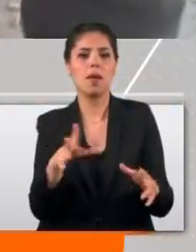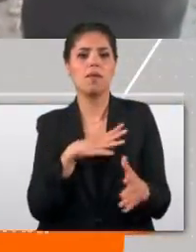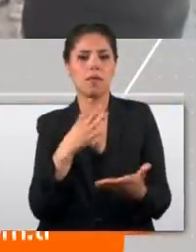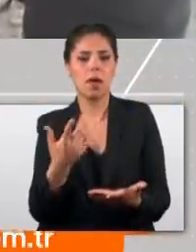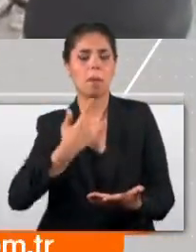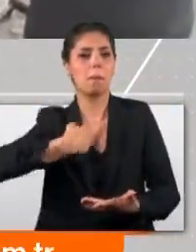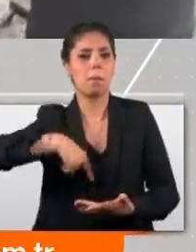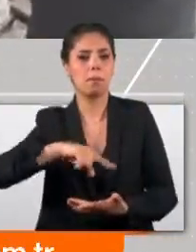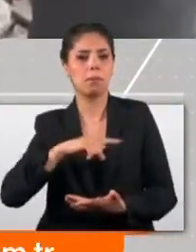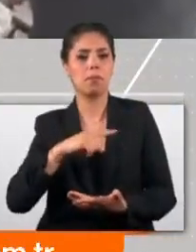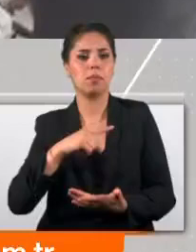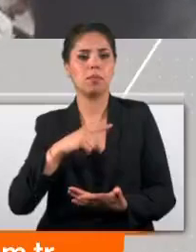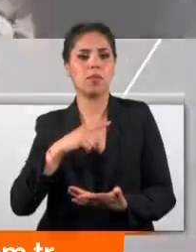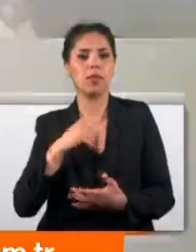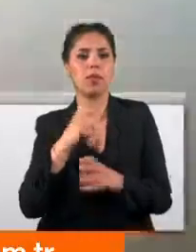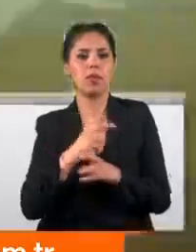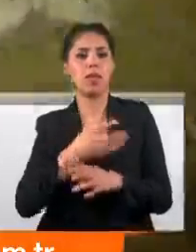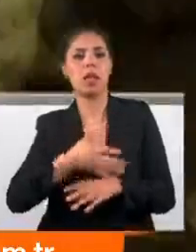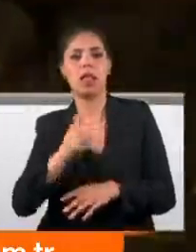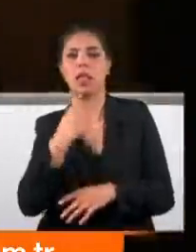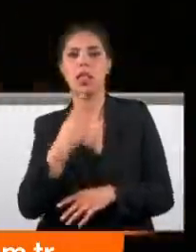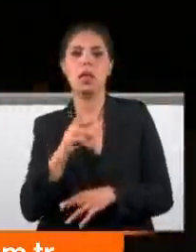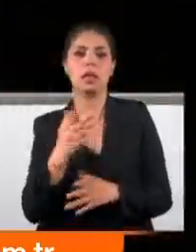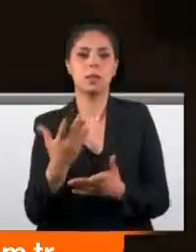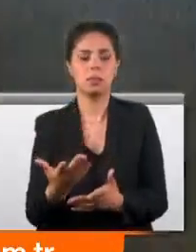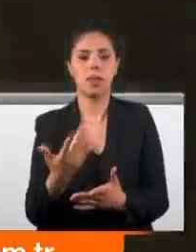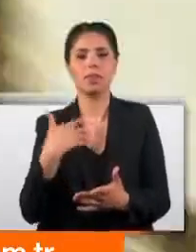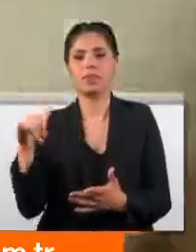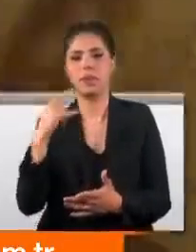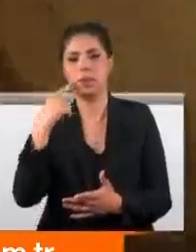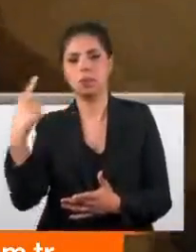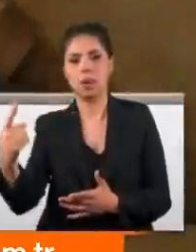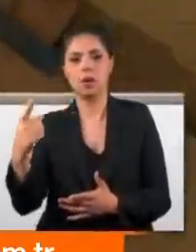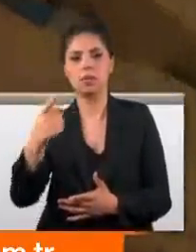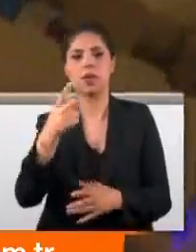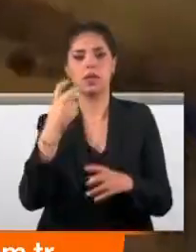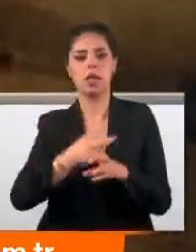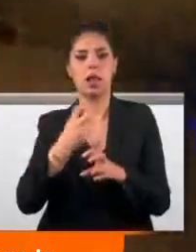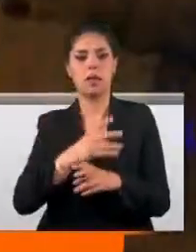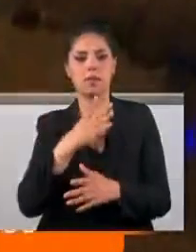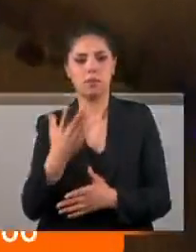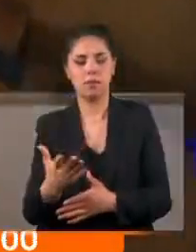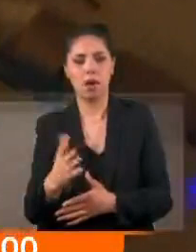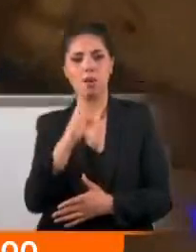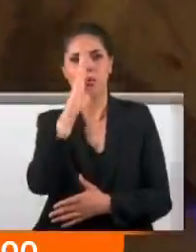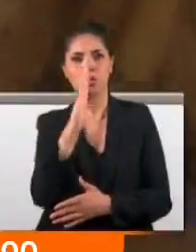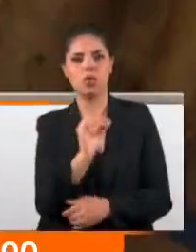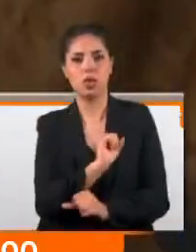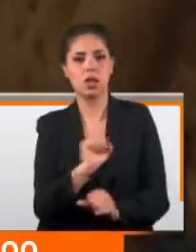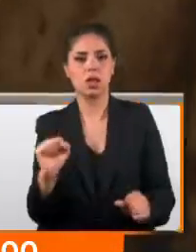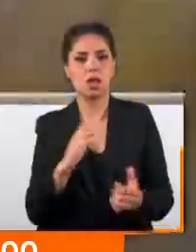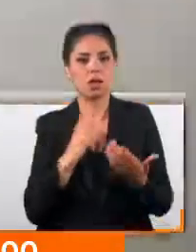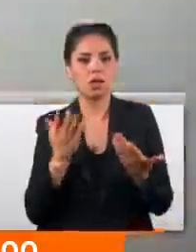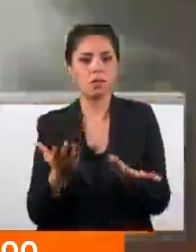Hani bizi bir nevi gözdağı çıkın gidin. Şöyle yan tarafa geçiyoruz çünkü bitmek tükenmek bilmiyor. Burası da ciddi hasar almış